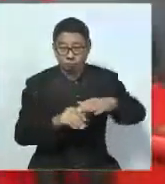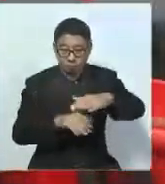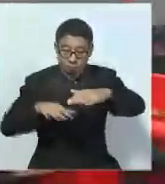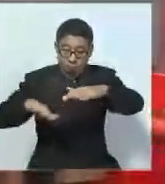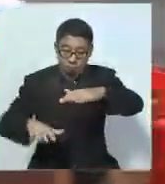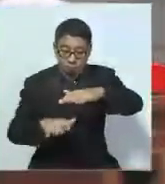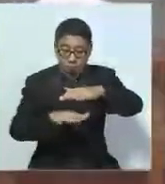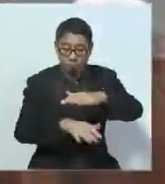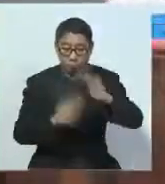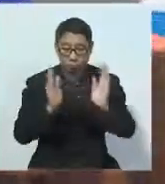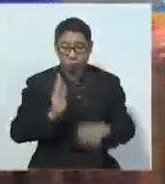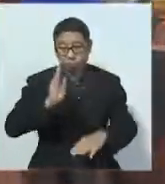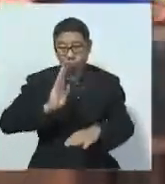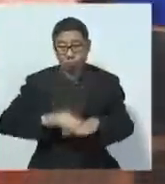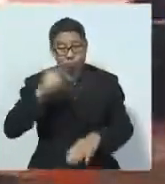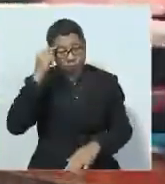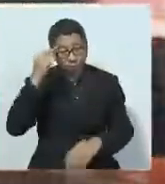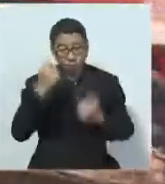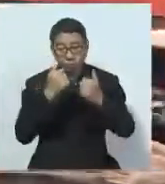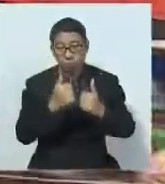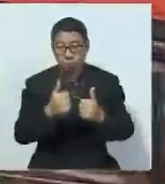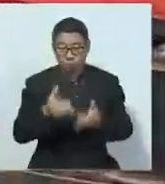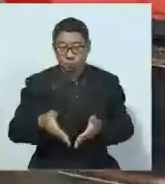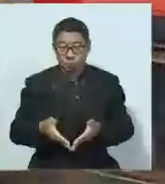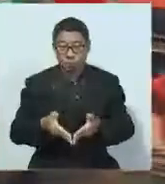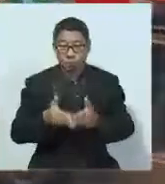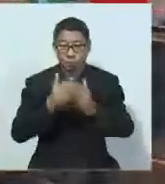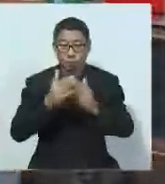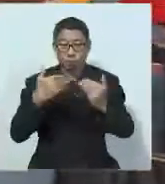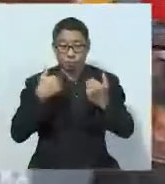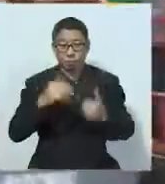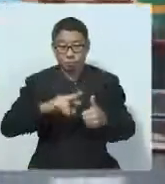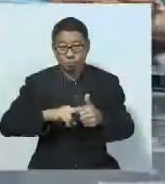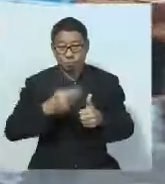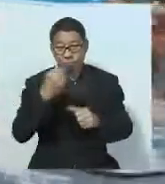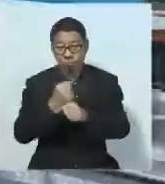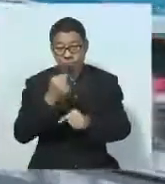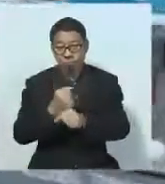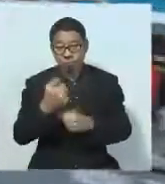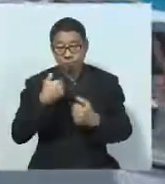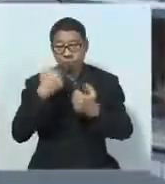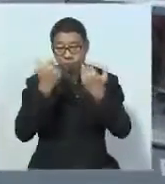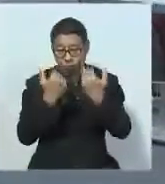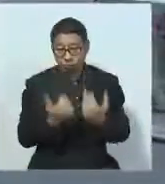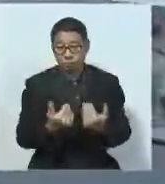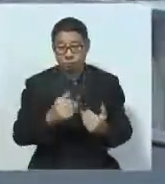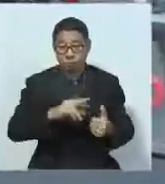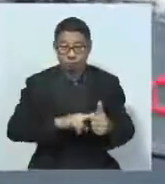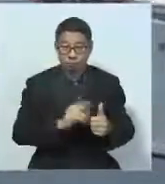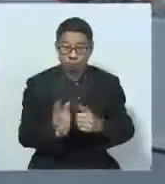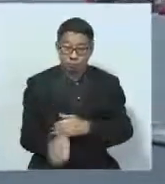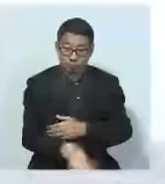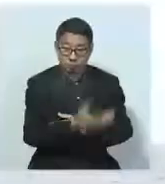ต้น้ำซึ่งผู้เชี่ยวชาญก็คาดว่าน่าจะส่งผลดีต่อการกู้เรือที่จะเริ่มปฏิบัติการกันในวันนี้ตั้งแต่